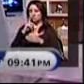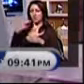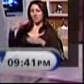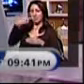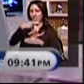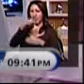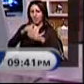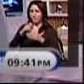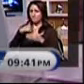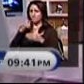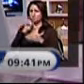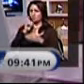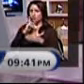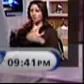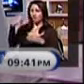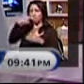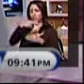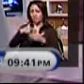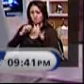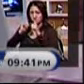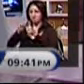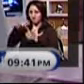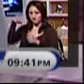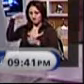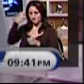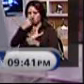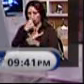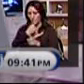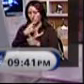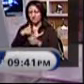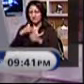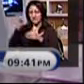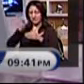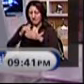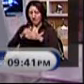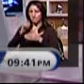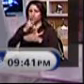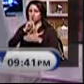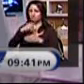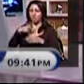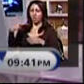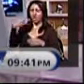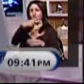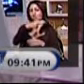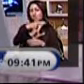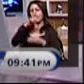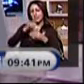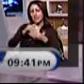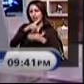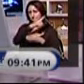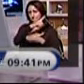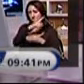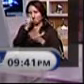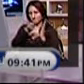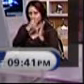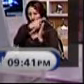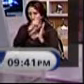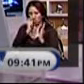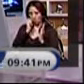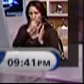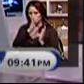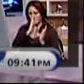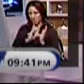ومقالتي منشورة في المصري اليوم يوم 4 يونيو العام الماضي اسمها قبل أن تدلي بصوتك في الإعادة، وبالتالي أنا